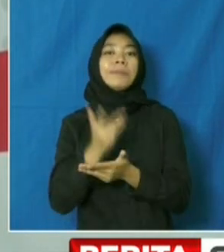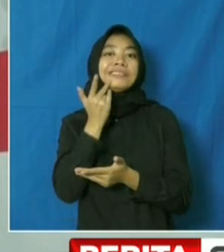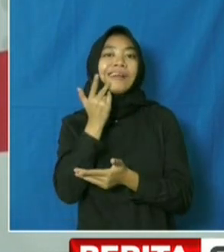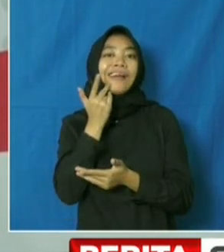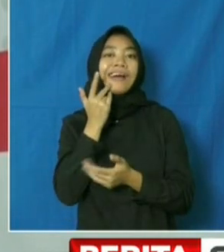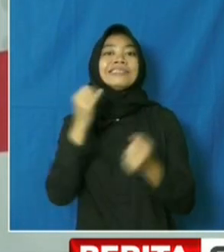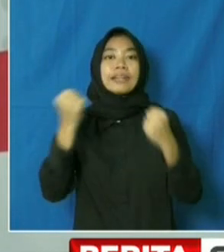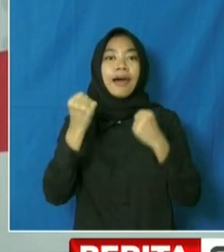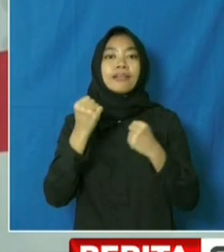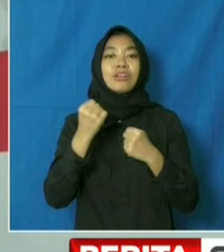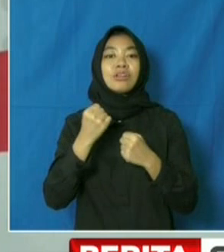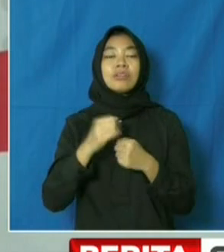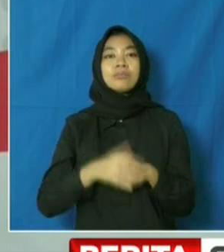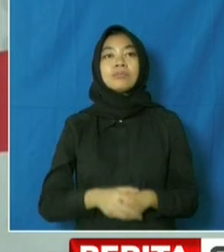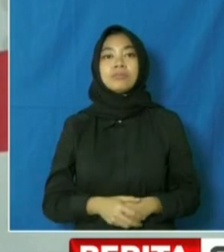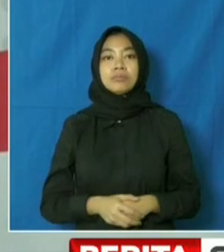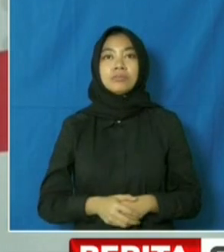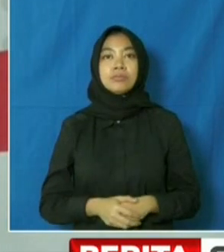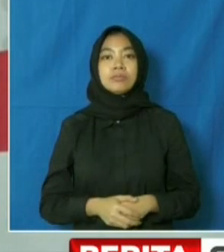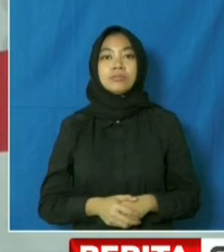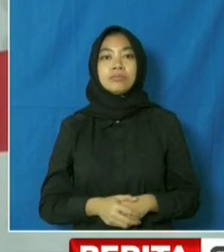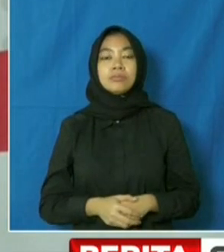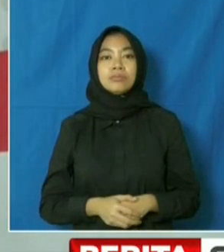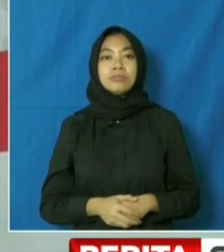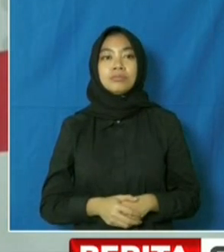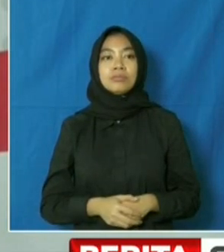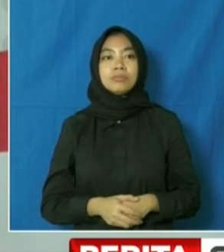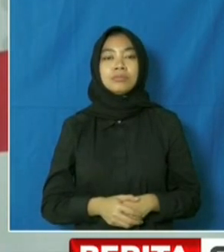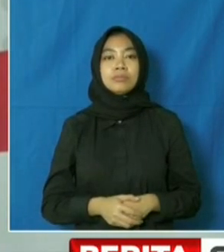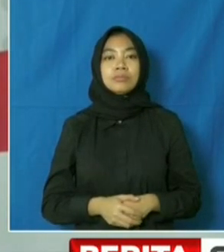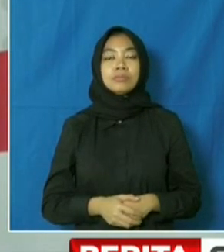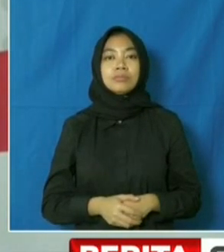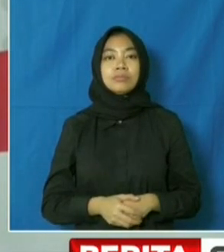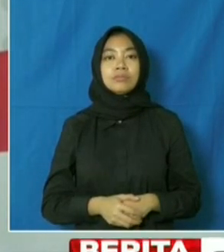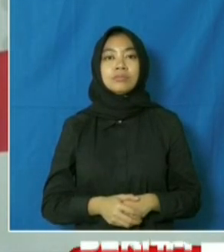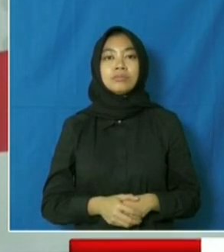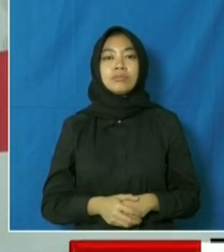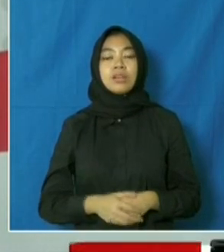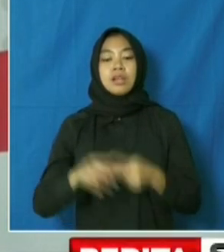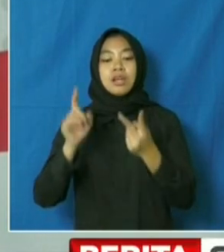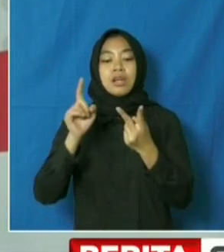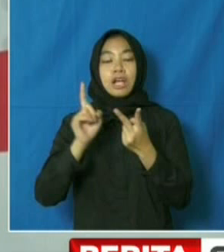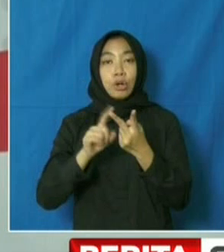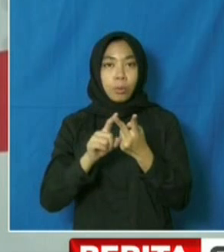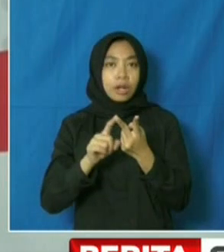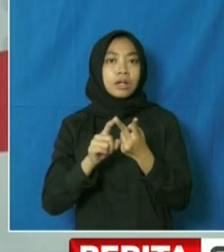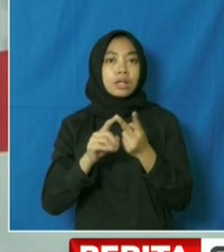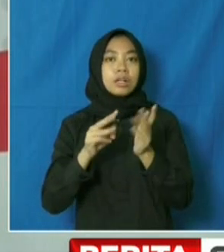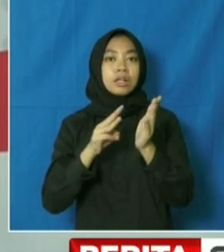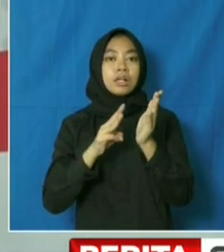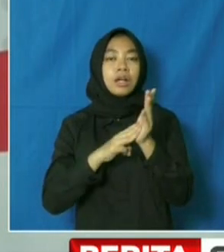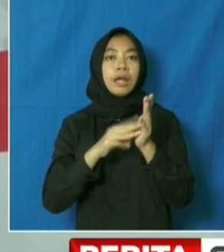menjerumuskan diri ke dalam kebinasaan Hai Nike yang kedua Bagaimana langkah emui